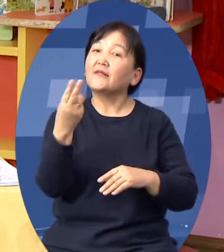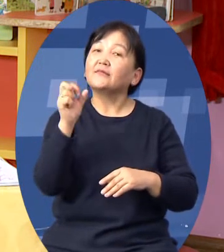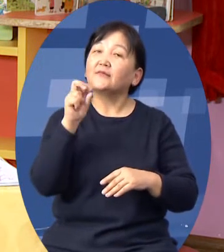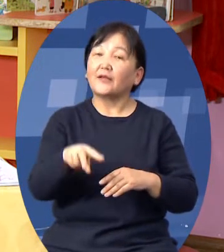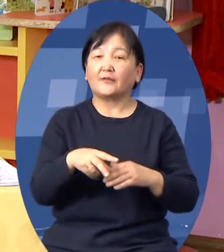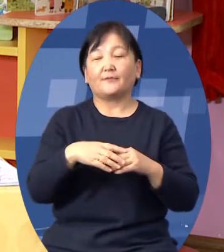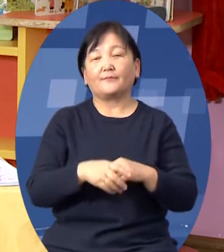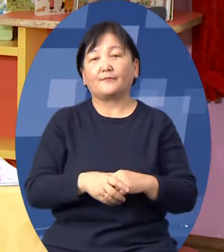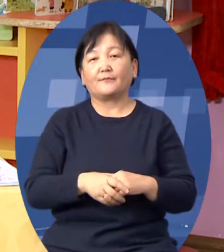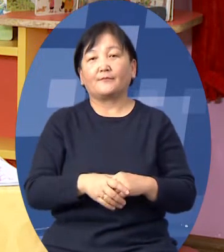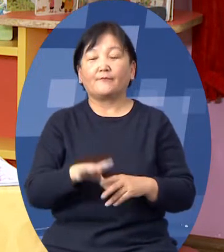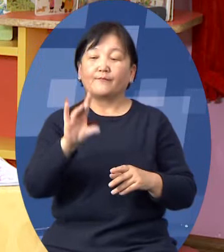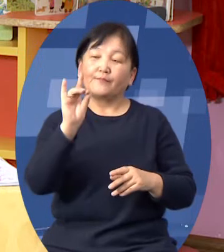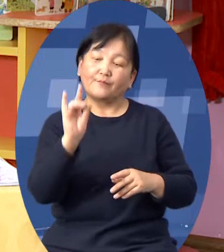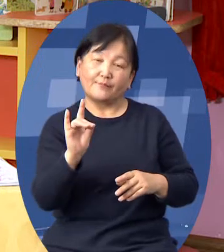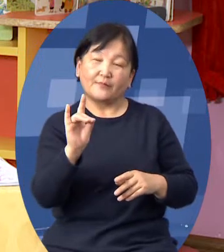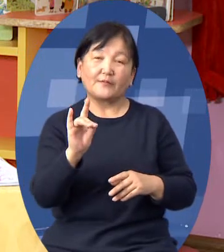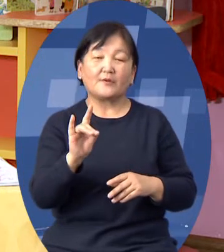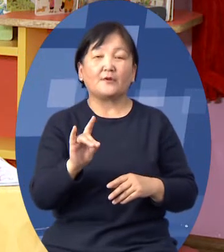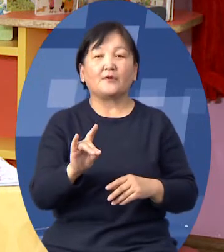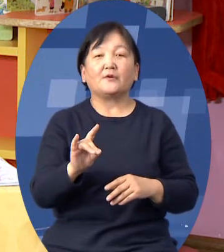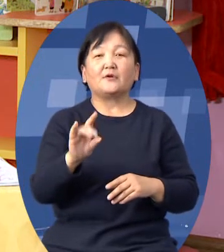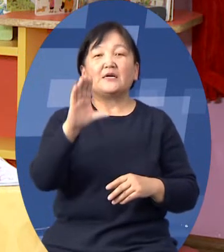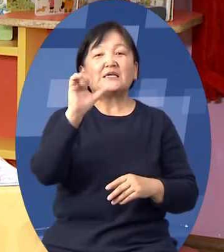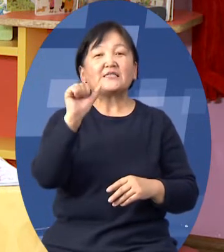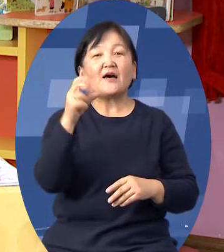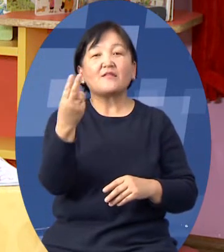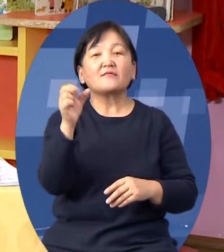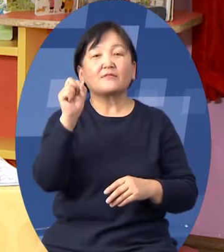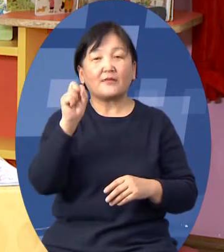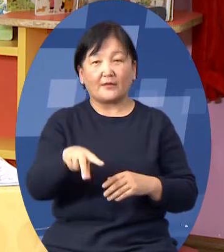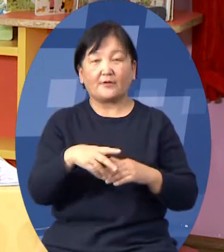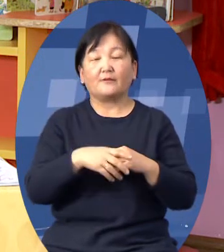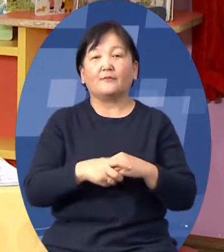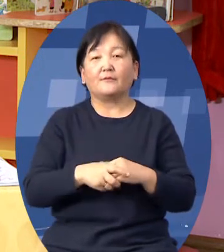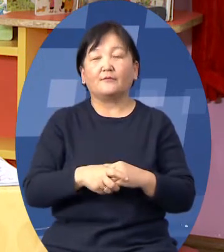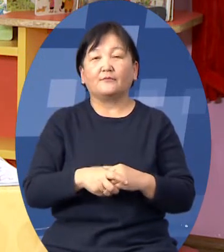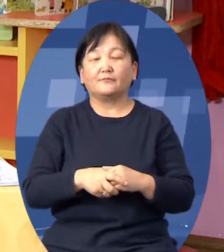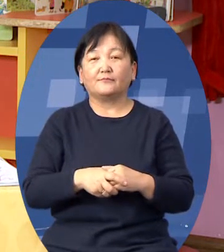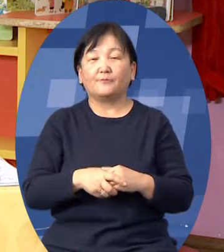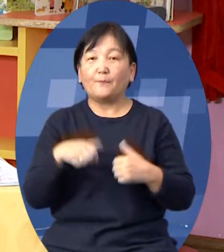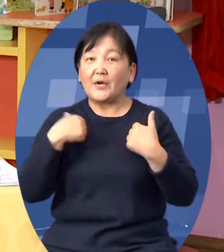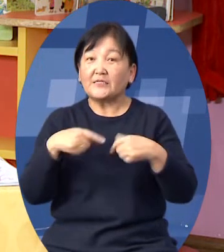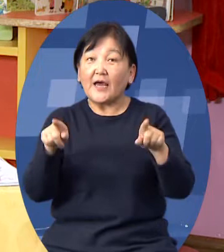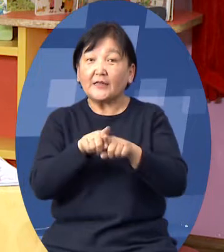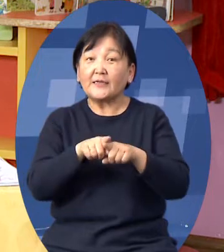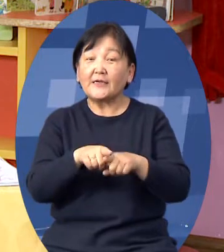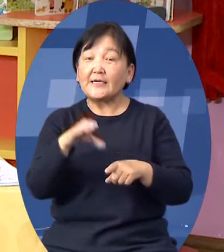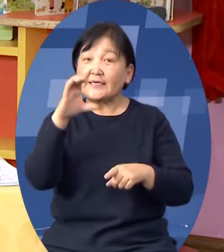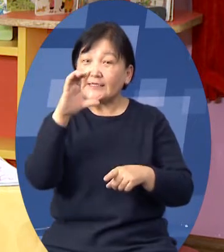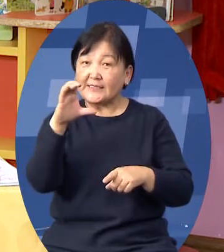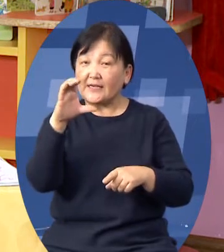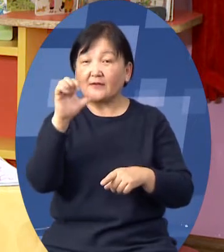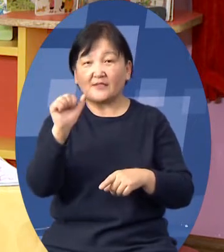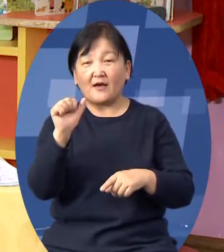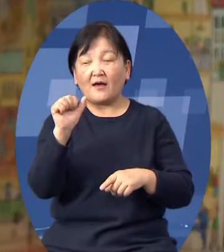Сандал. За, давтаад хэлье. Багшаагаа дагаад хэлээрэ. Сандал. За, энэ үг нь